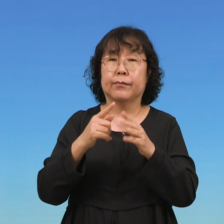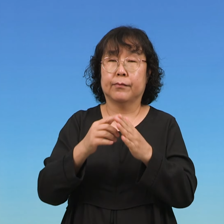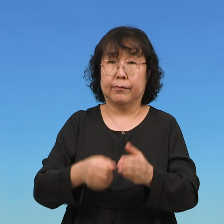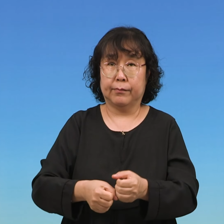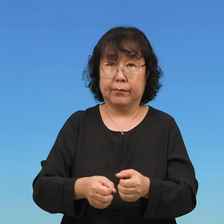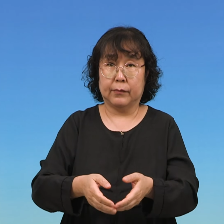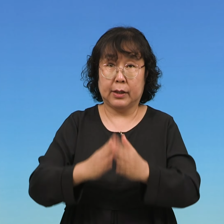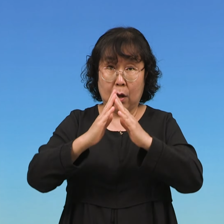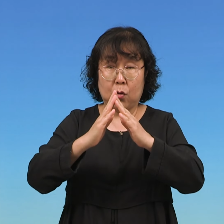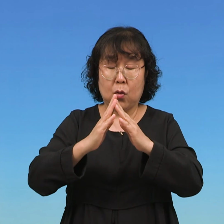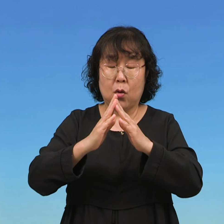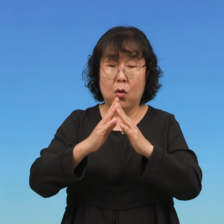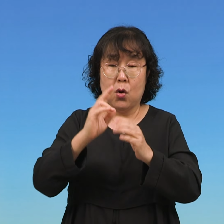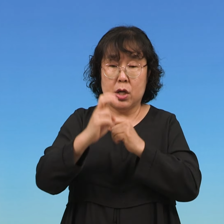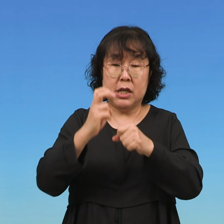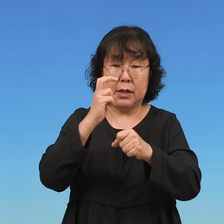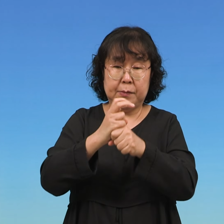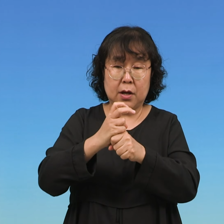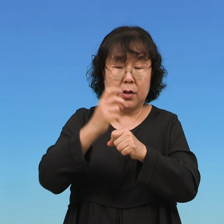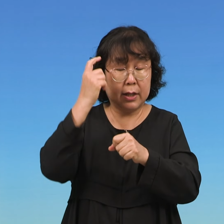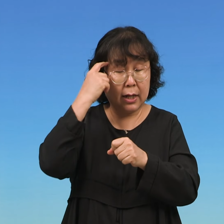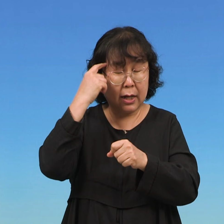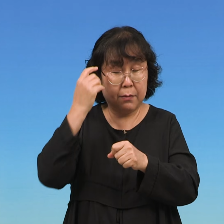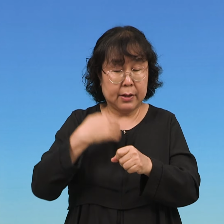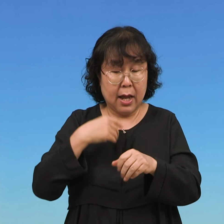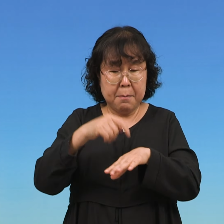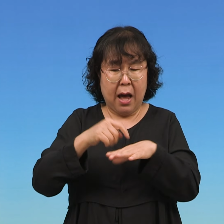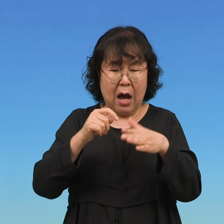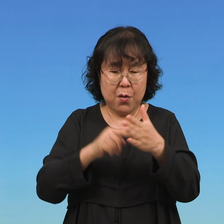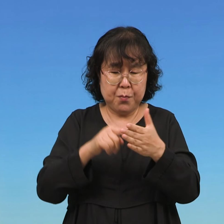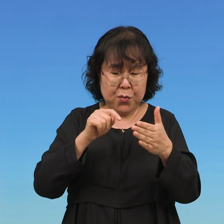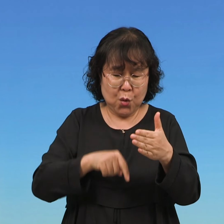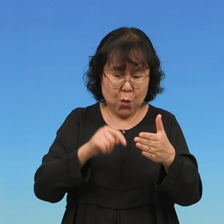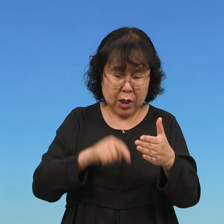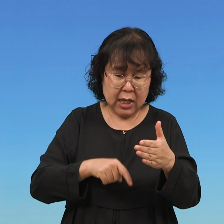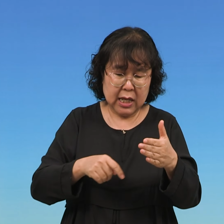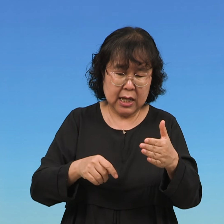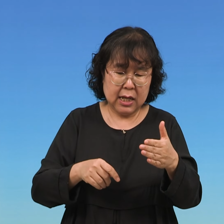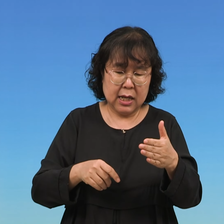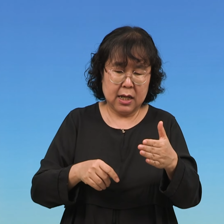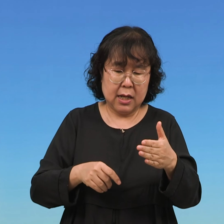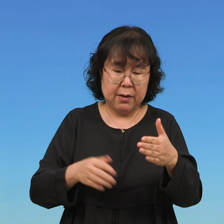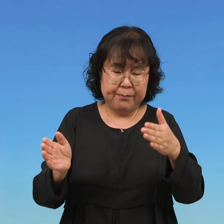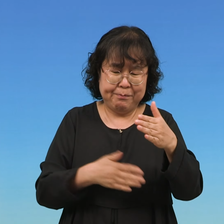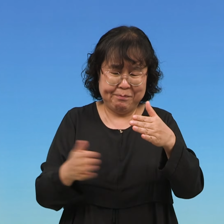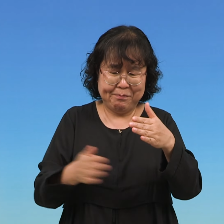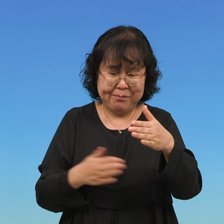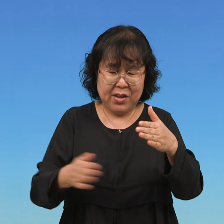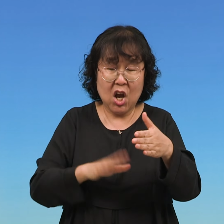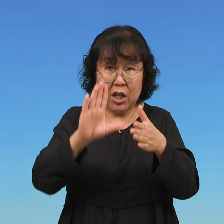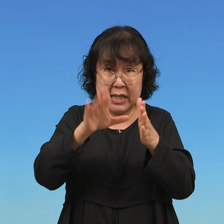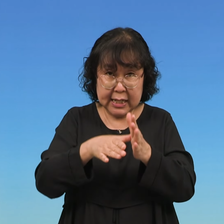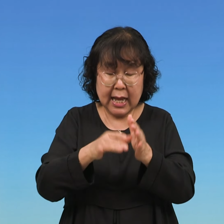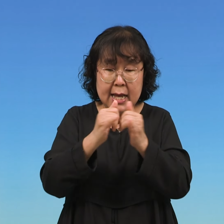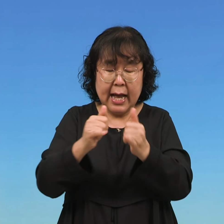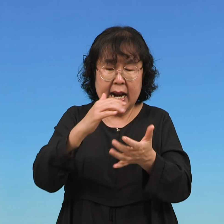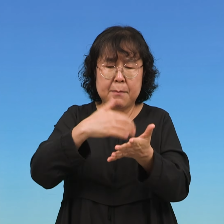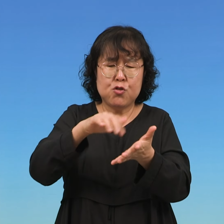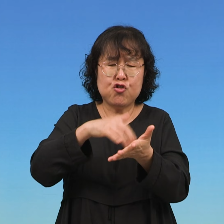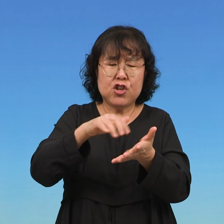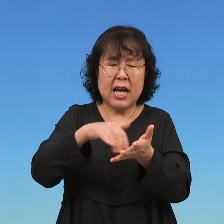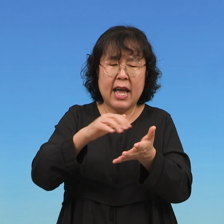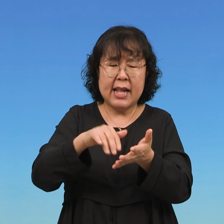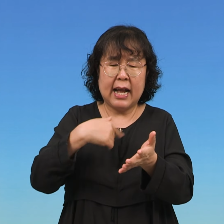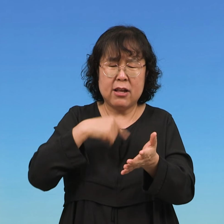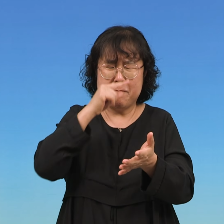초기부터 지난 20년을 제가 죽 돌아보면요 내 내면이 허할 때 사람 숫자에 굉장히 예민해지는